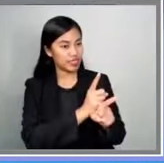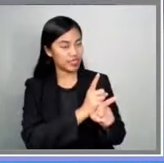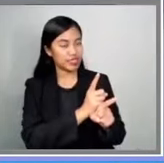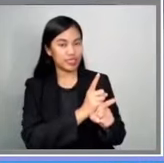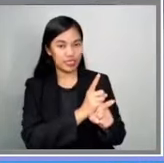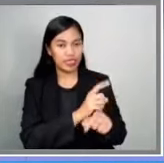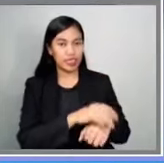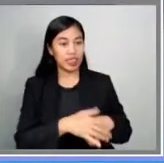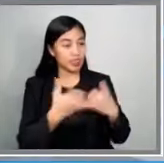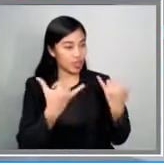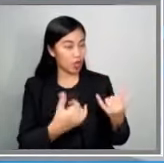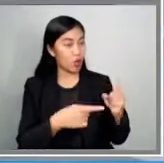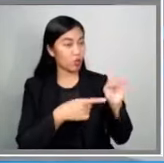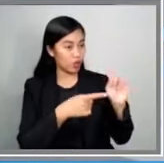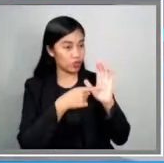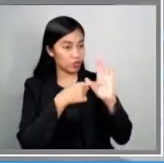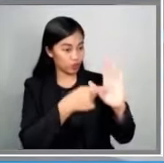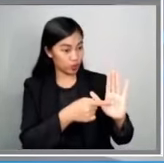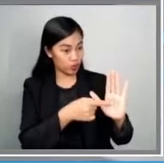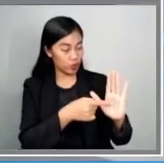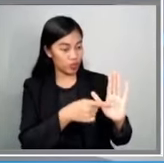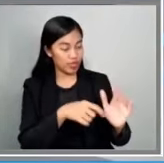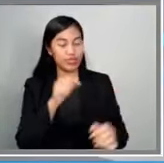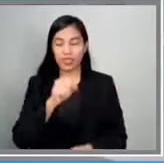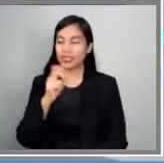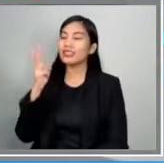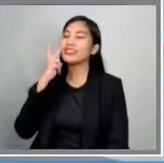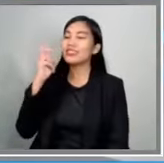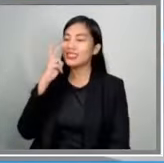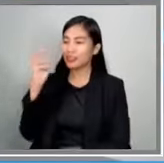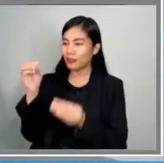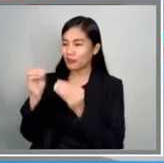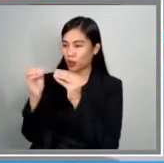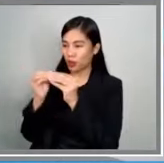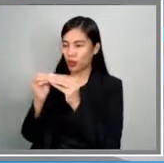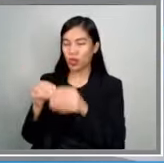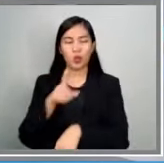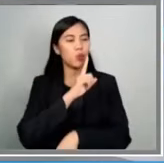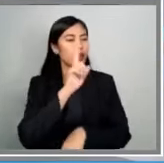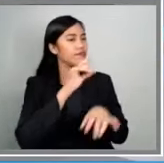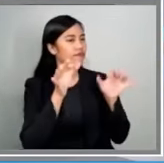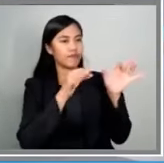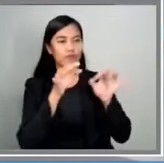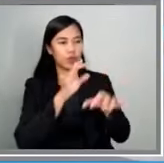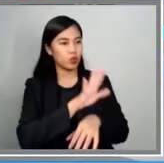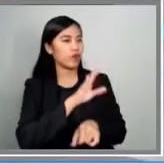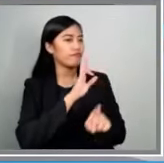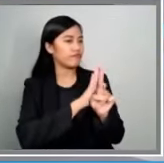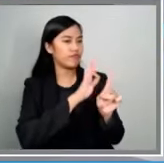Isa pa lang yung nilalabas. Oh. Abangan natin yung iba. Ano so far yung reaction ng mga fans mo rito?